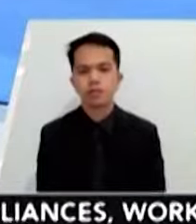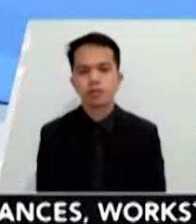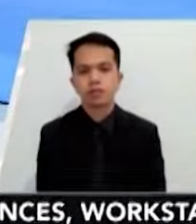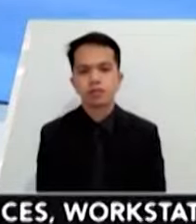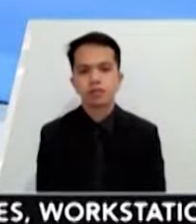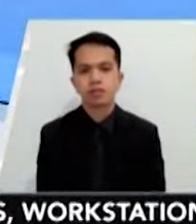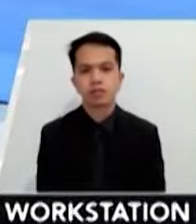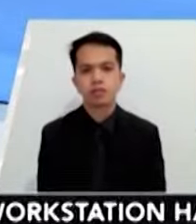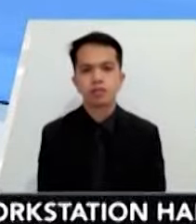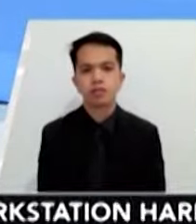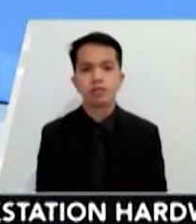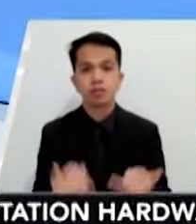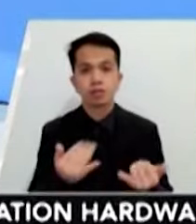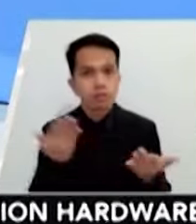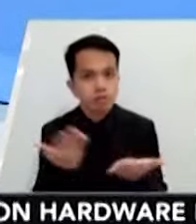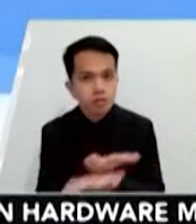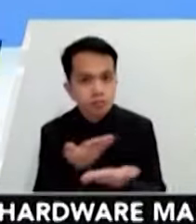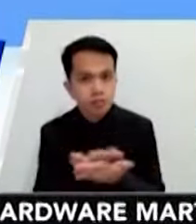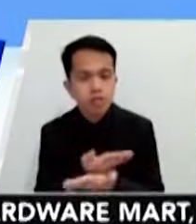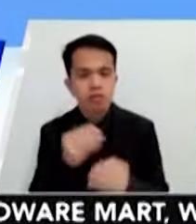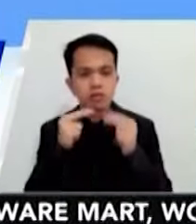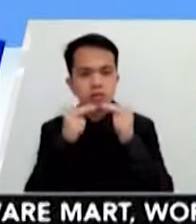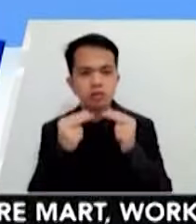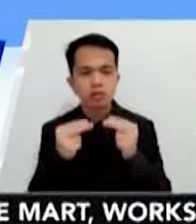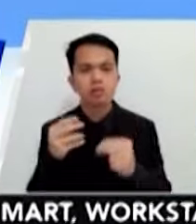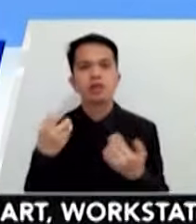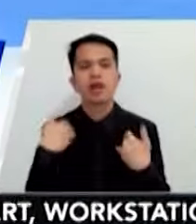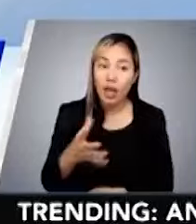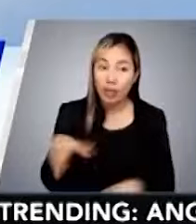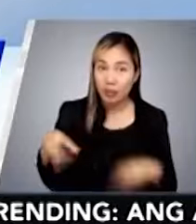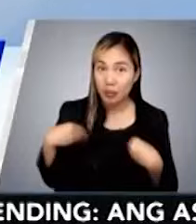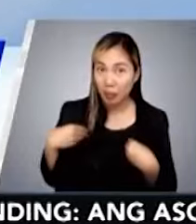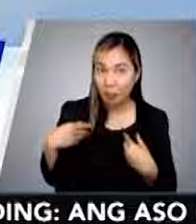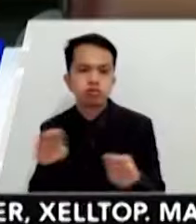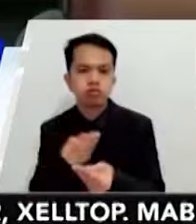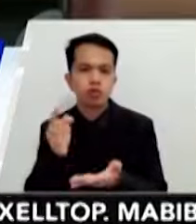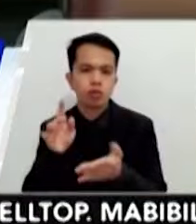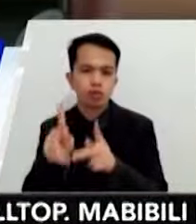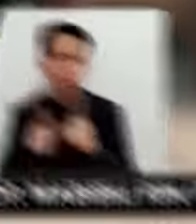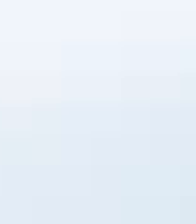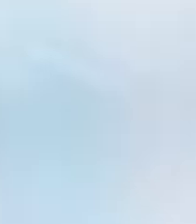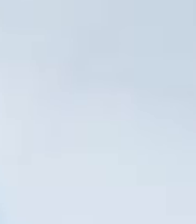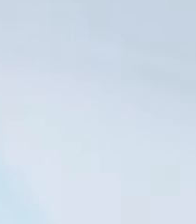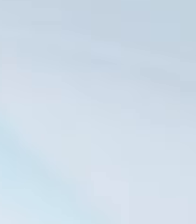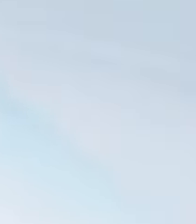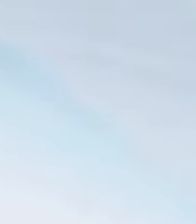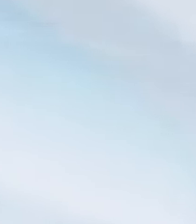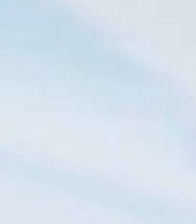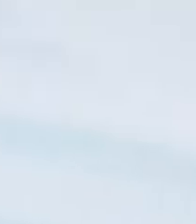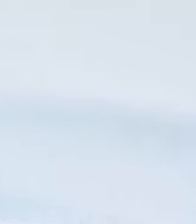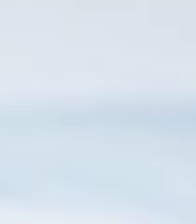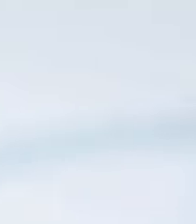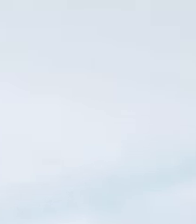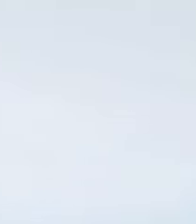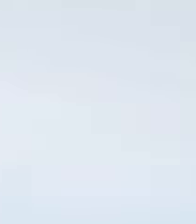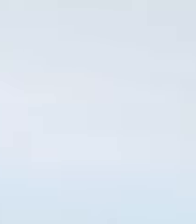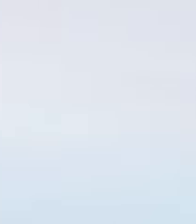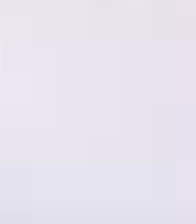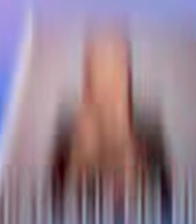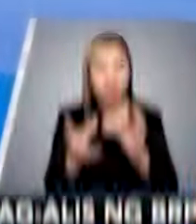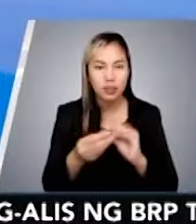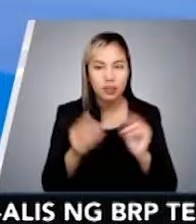bagong-bagong balita naglabas na ng arrest order ang pasig Regional trial court laban kay dismissed Mayor Alice go balitang mainit-init at